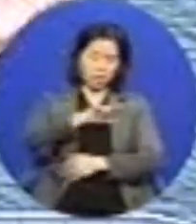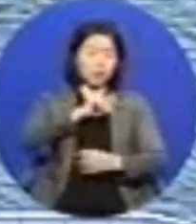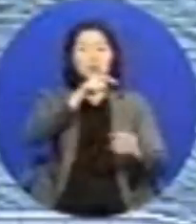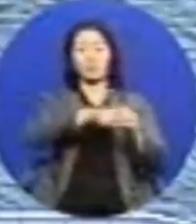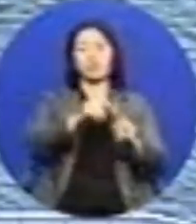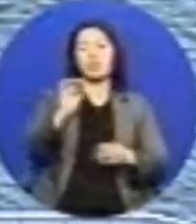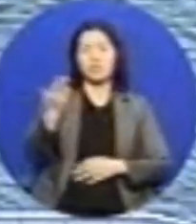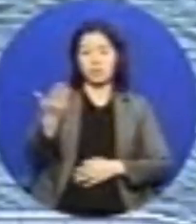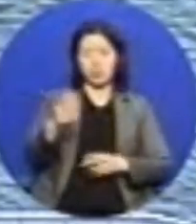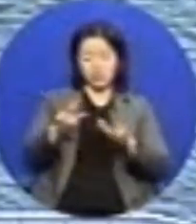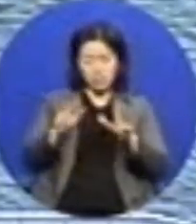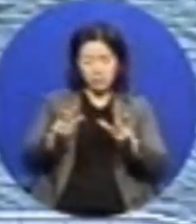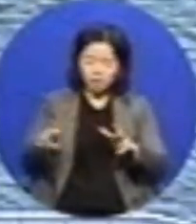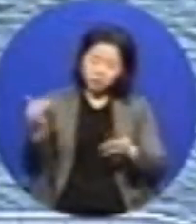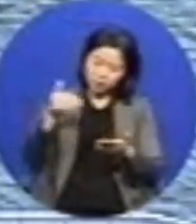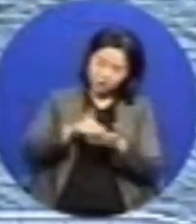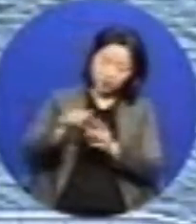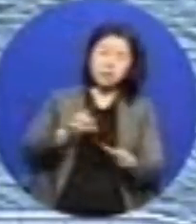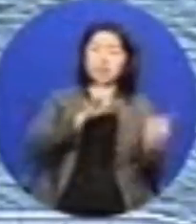그리고 지금까지 살아왔습니다